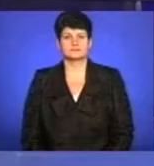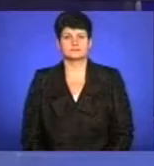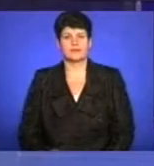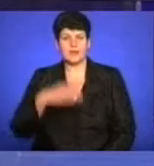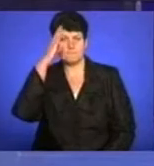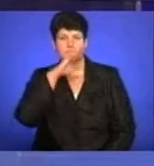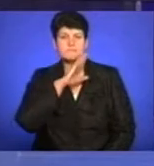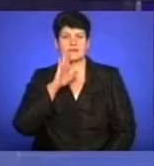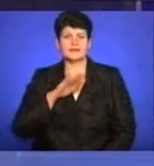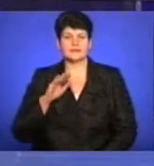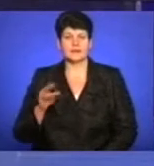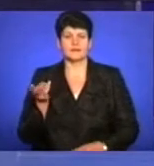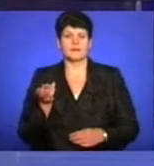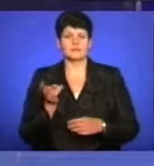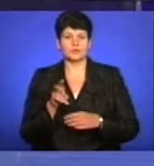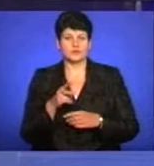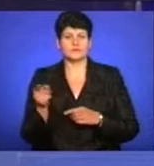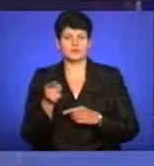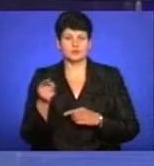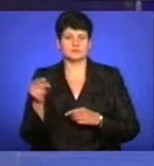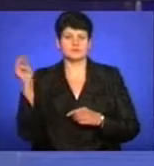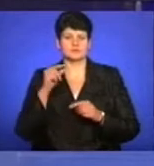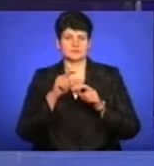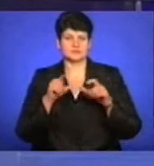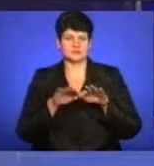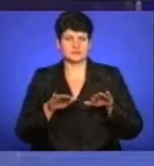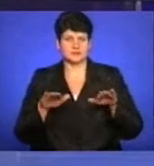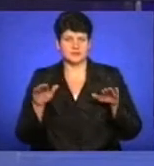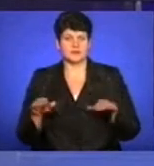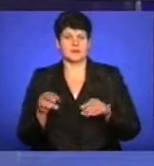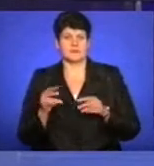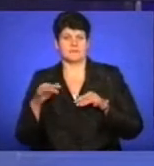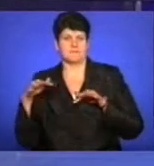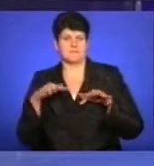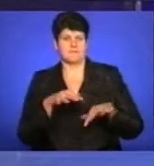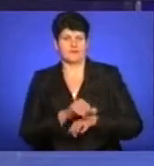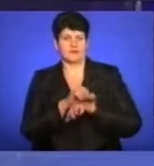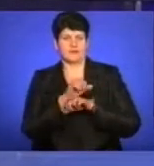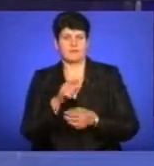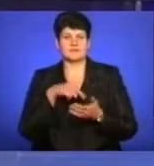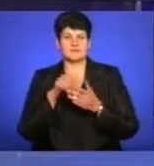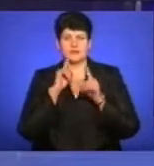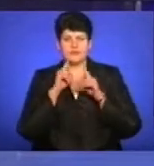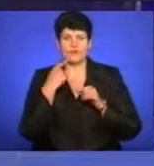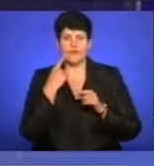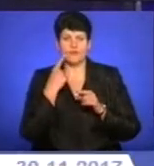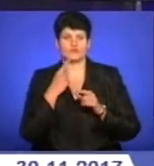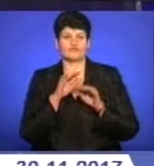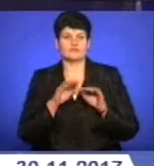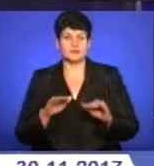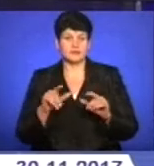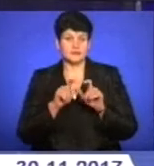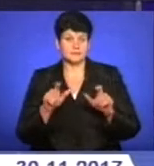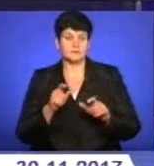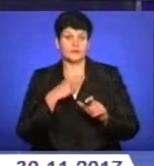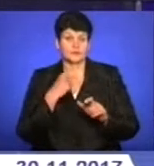Батьки дітей, які ходять у тернопільські дошкільні навчальні заклади, пікетували міську раду. Запевняють, що у дитсадках їх ставлять перед фактом. За